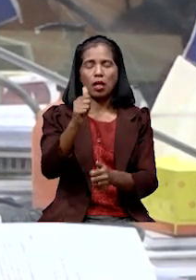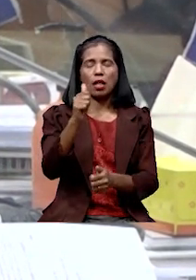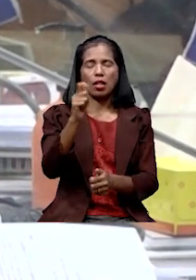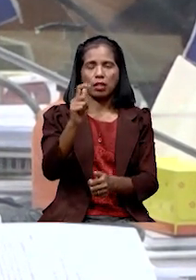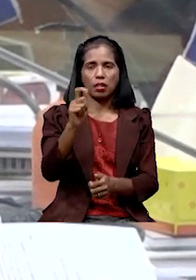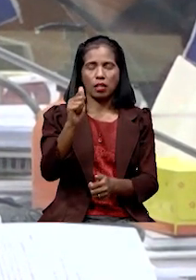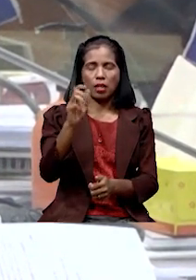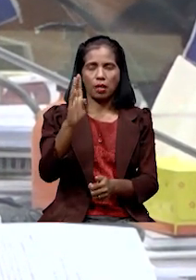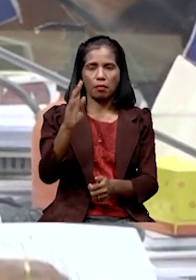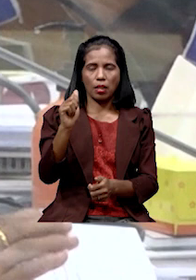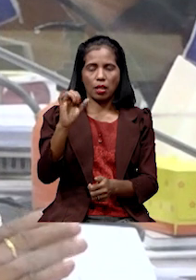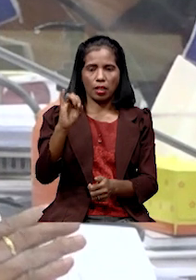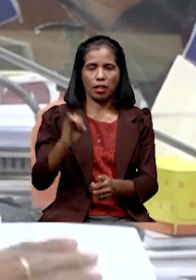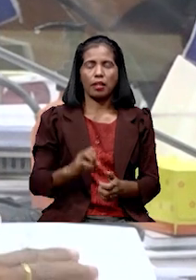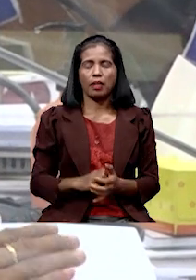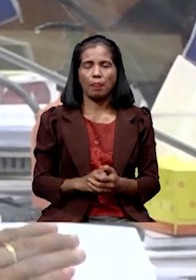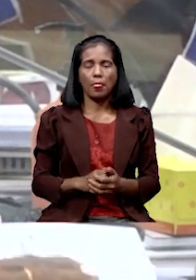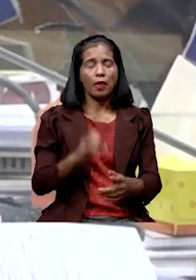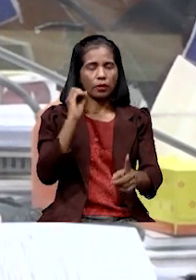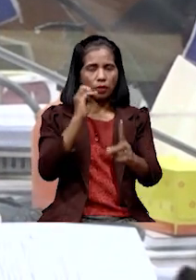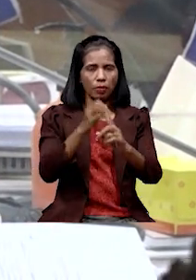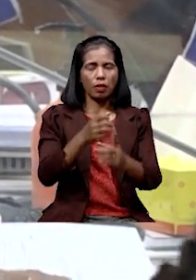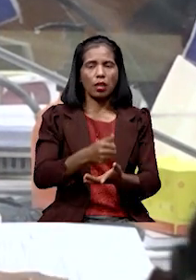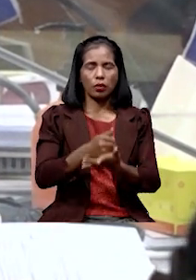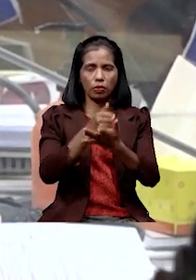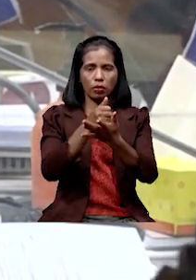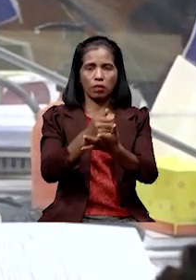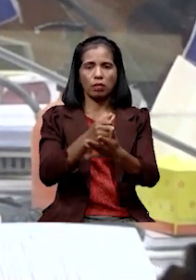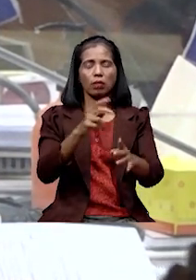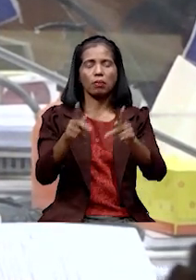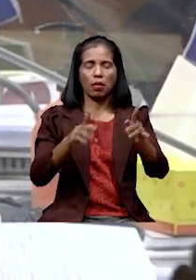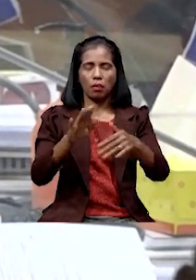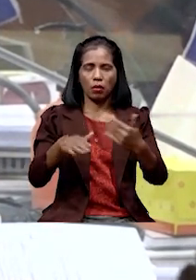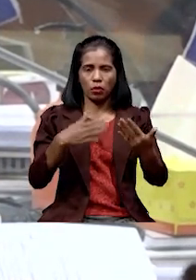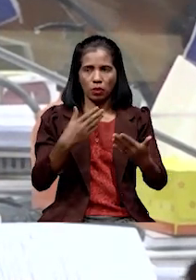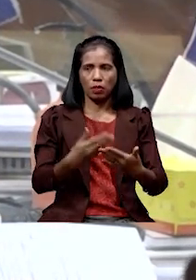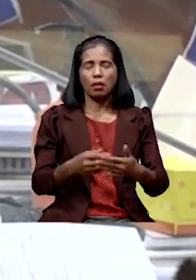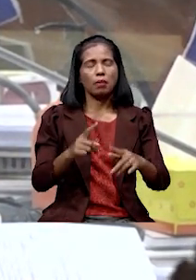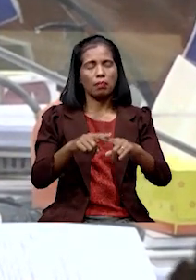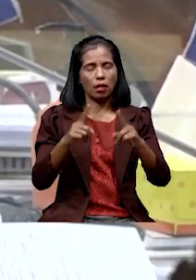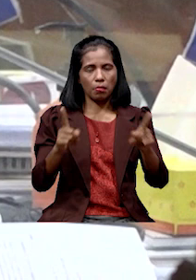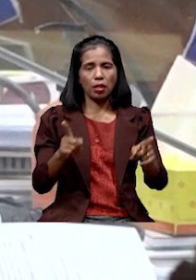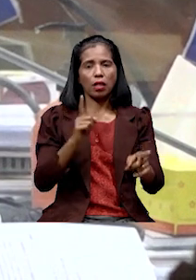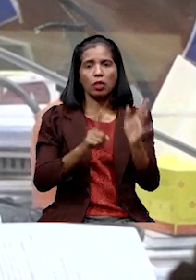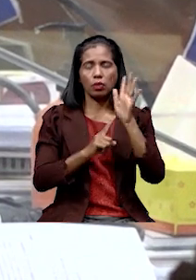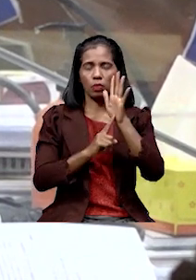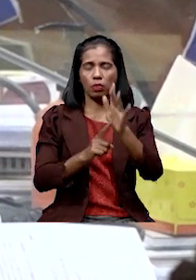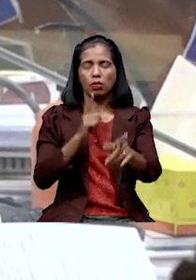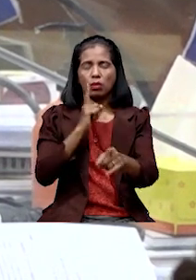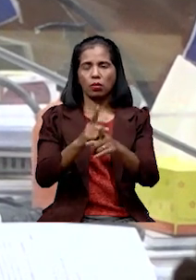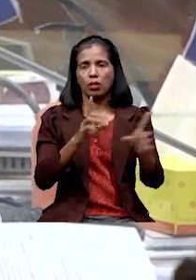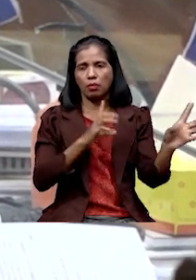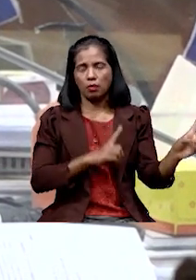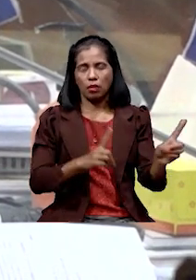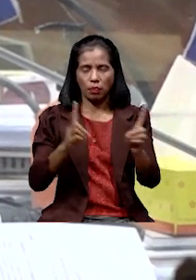Agora objetivo apoio idane atu ba iha populasaun hoto. Mai be realidade ne be mak implementa